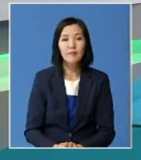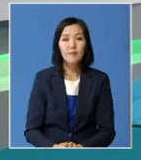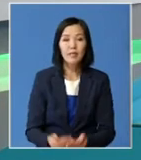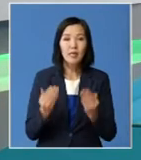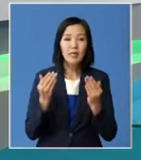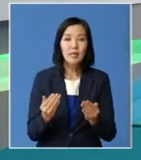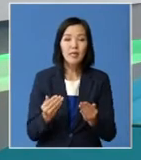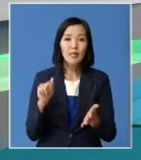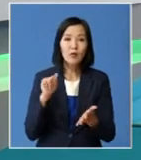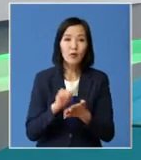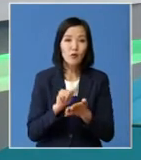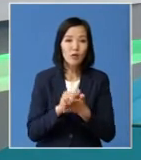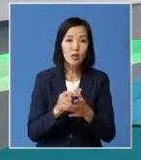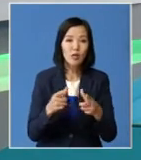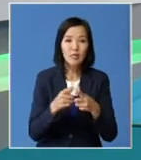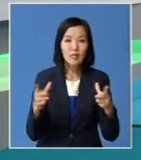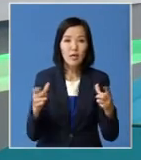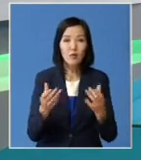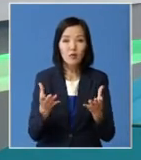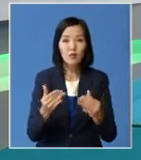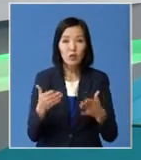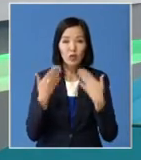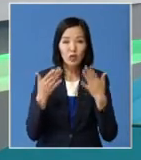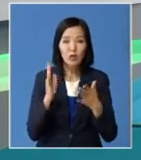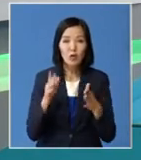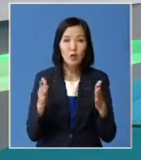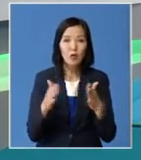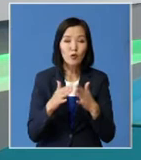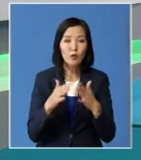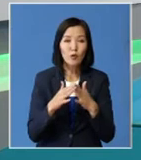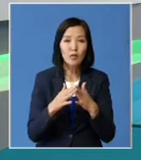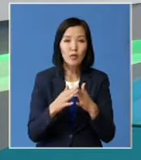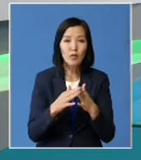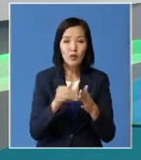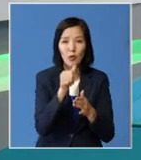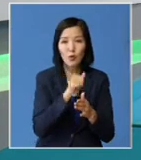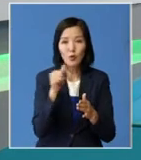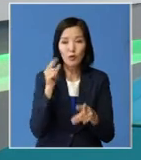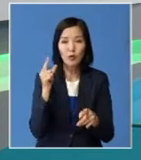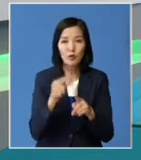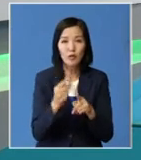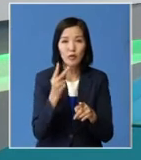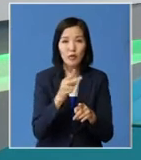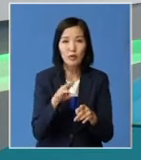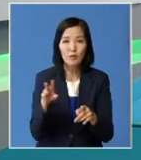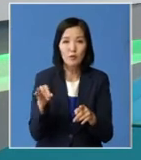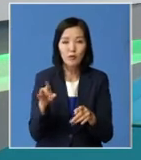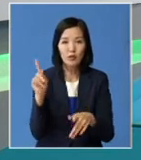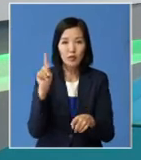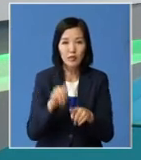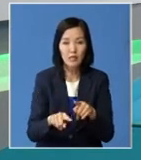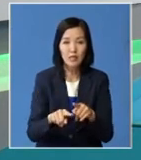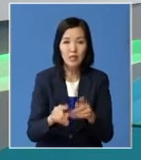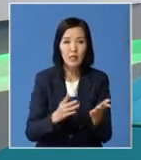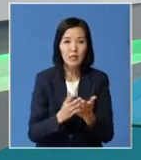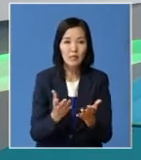Енді мұрағаттан анықтама алу әлдеқайда жеңіл болмақ. Үйден шықпай-ақ бір реттік құпия сөз арқылы 2 минут ішінде өзіңізге қажетті қызметті алуға болады.